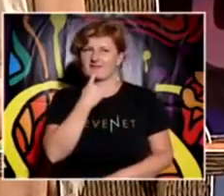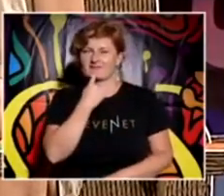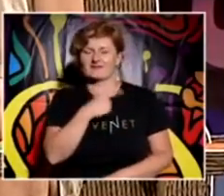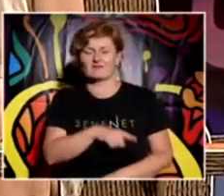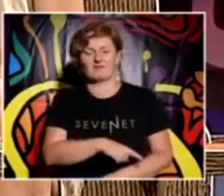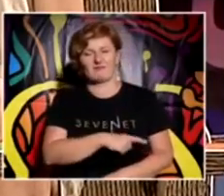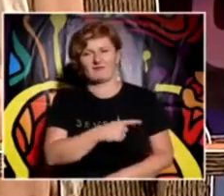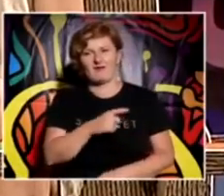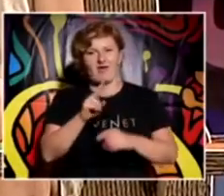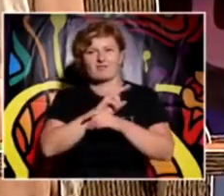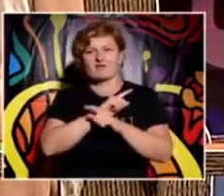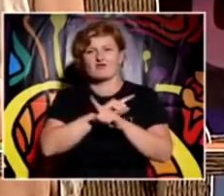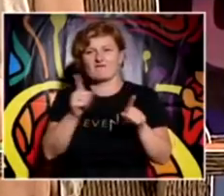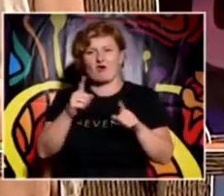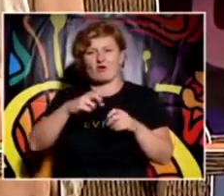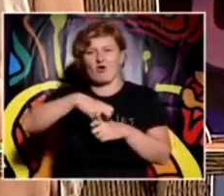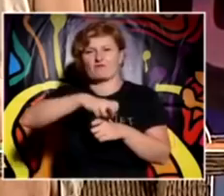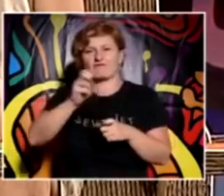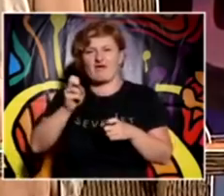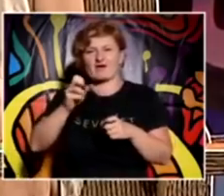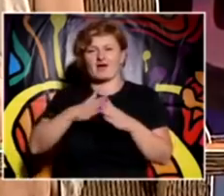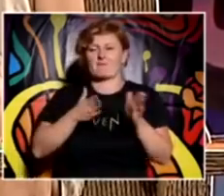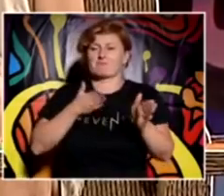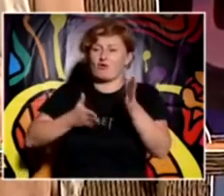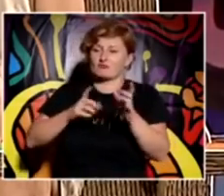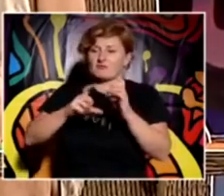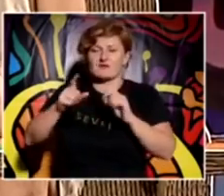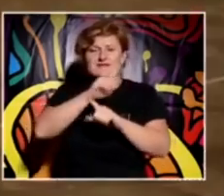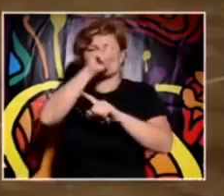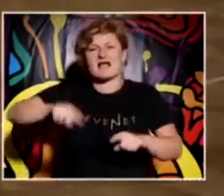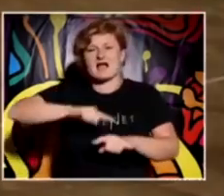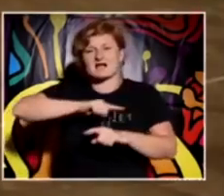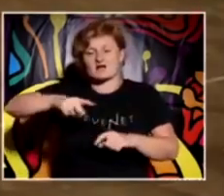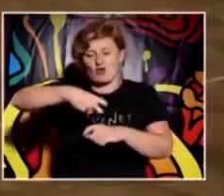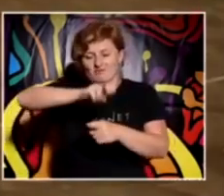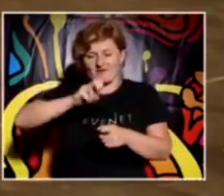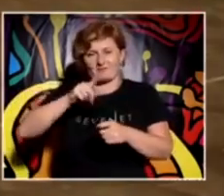czuło. Nie wolno ich otwierać w środkach publicznego transportu, jest zakaz i za to grożą mandaty.